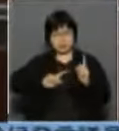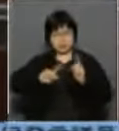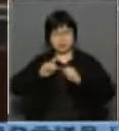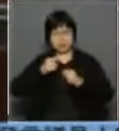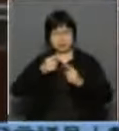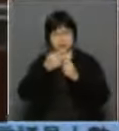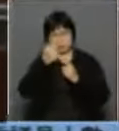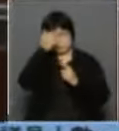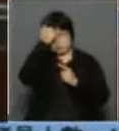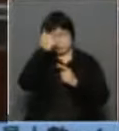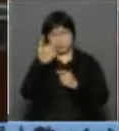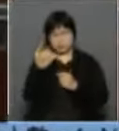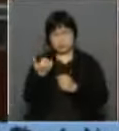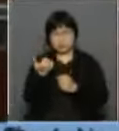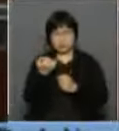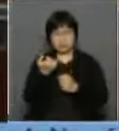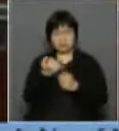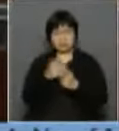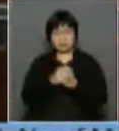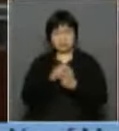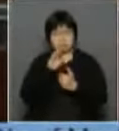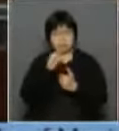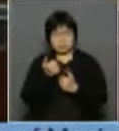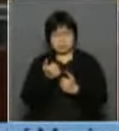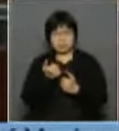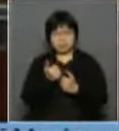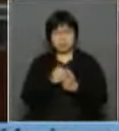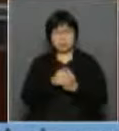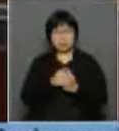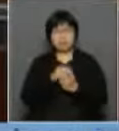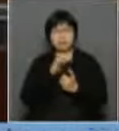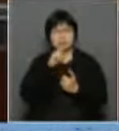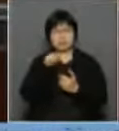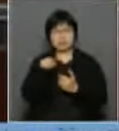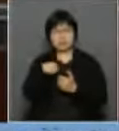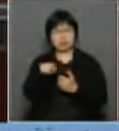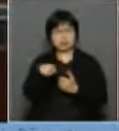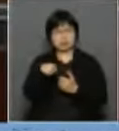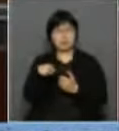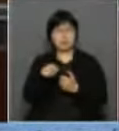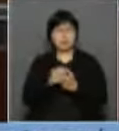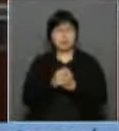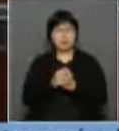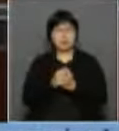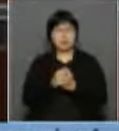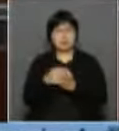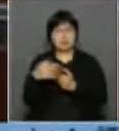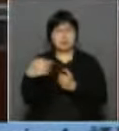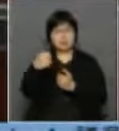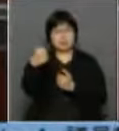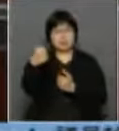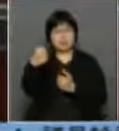可以說一天，如果他們 掌權卻話：